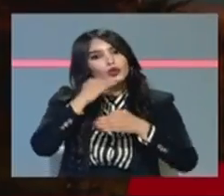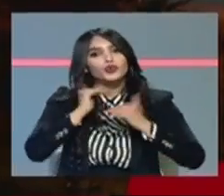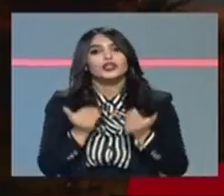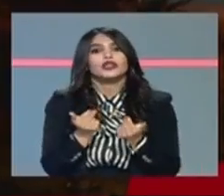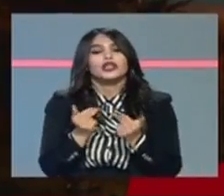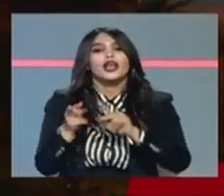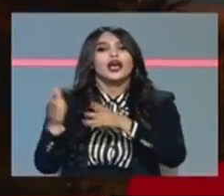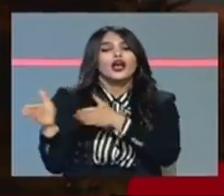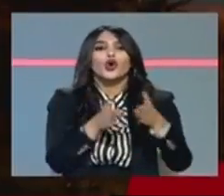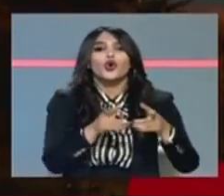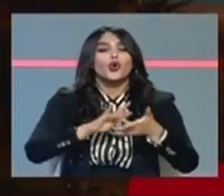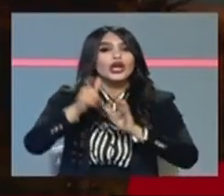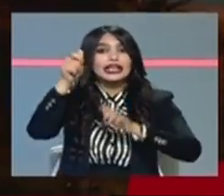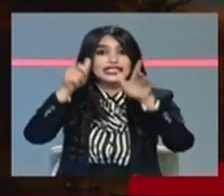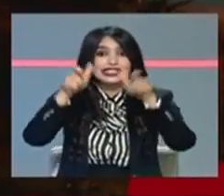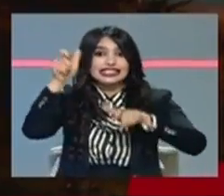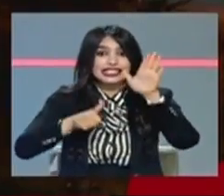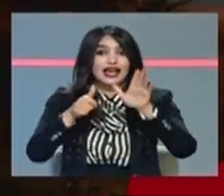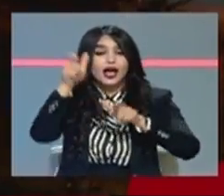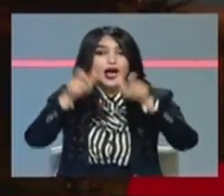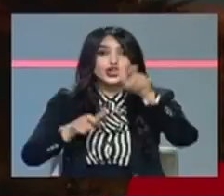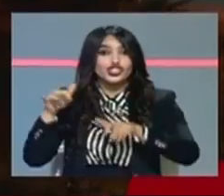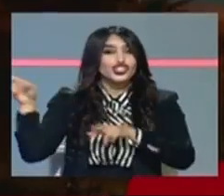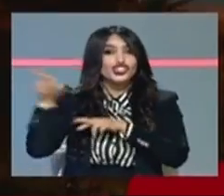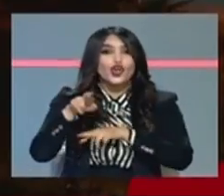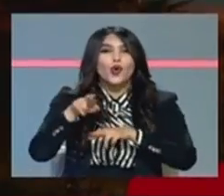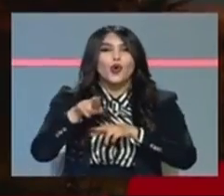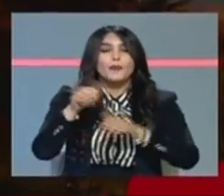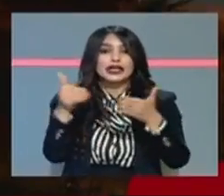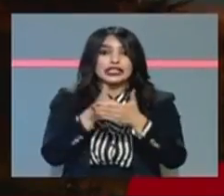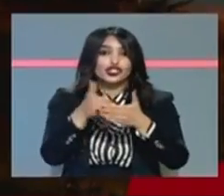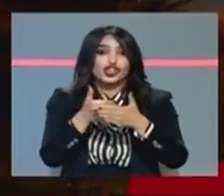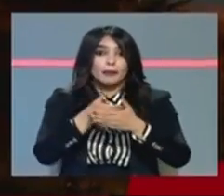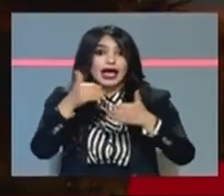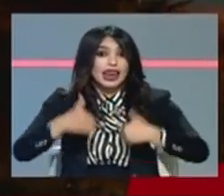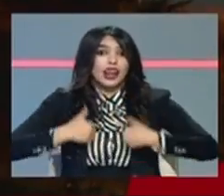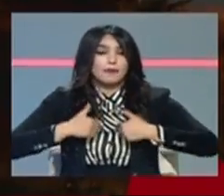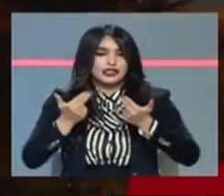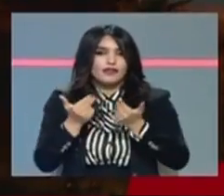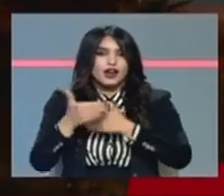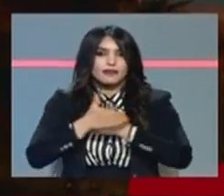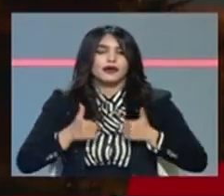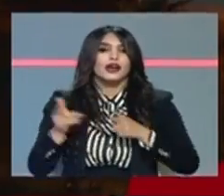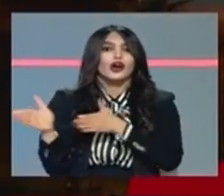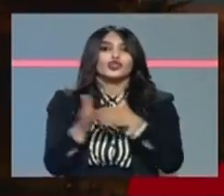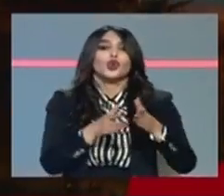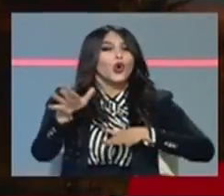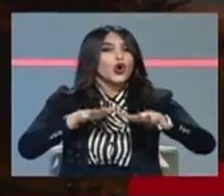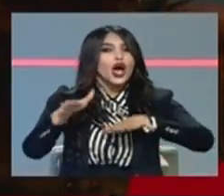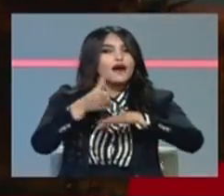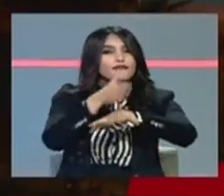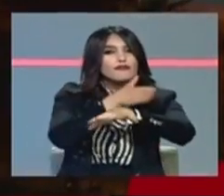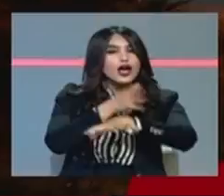كل الإصابات الست إصابات وافدة من جربة، ولحسن الحظ بفضل الإجراءات الاستباقية اللي اتخذت